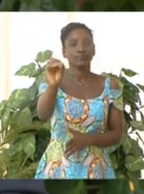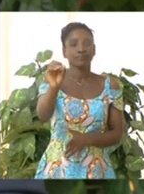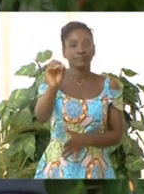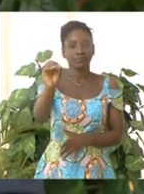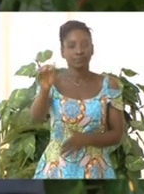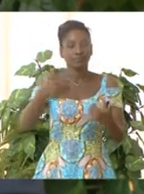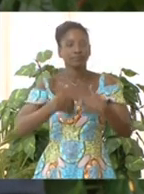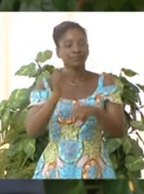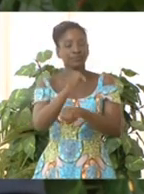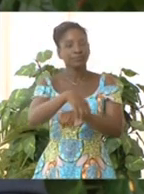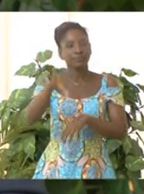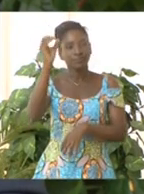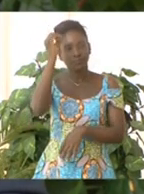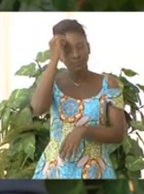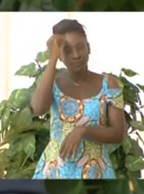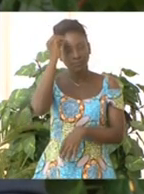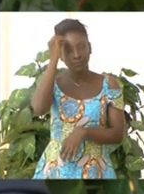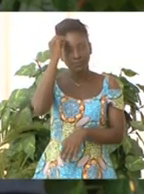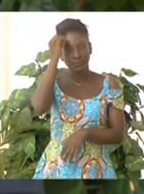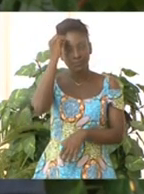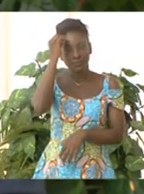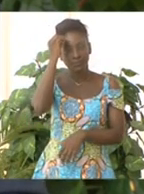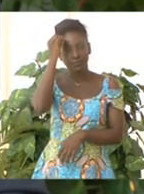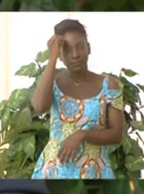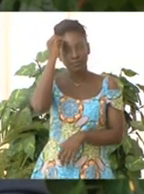880. Ont obtenu Alassane Ouattara,